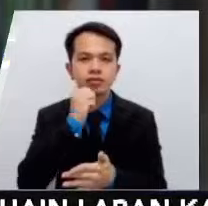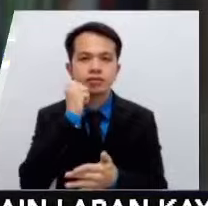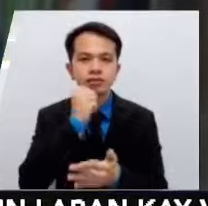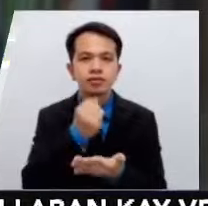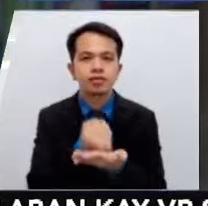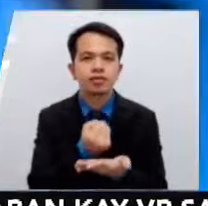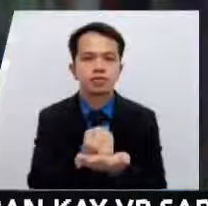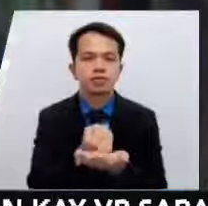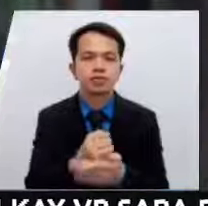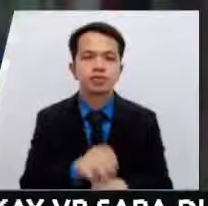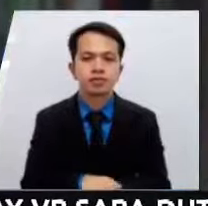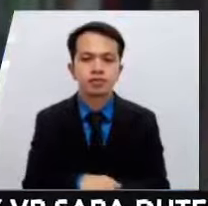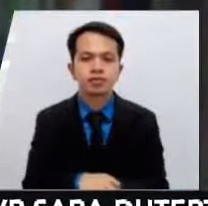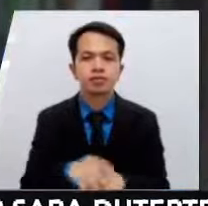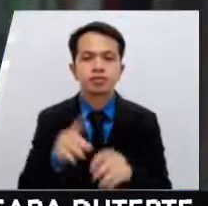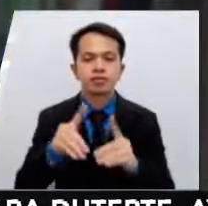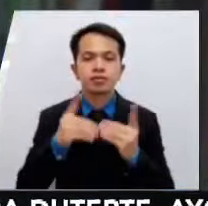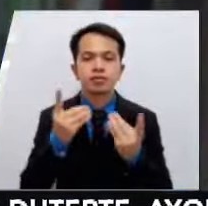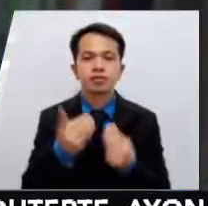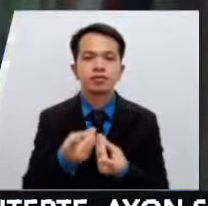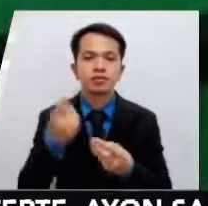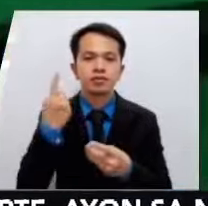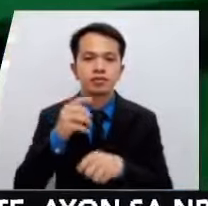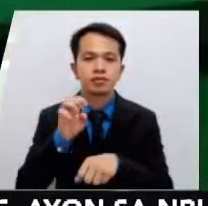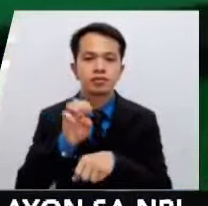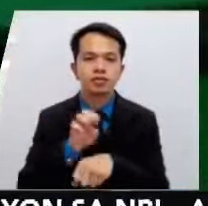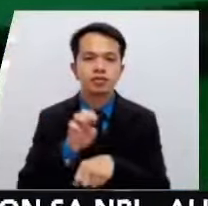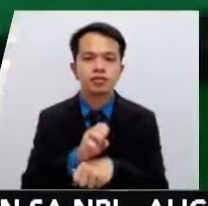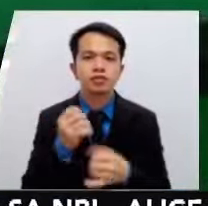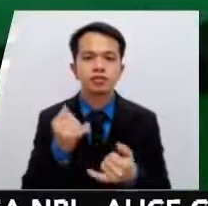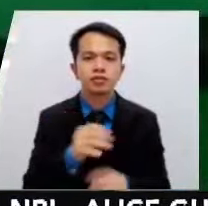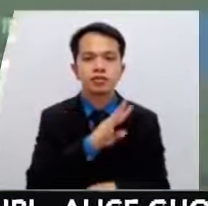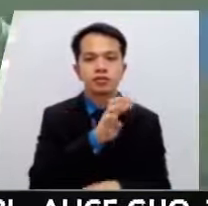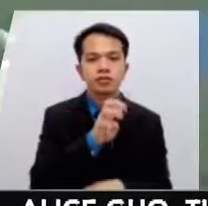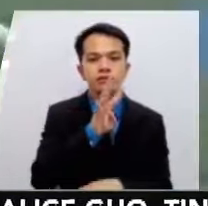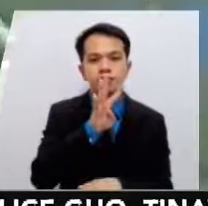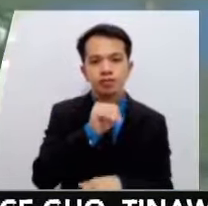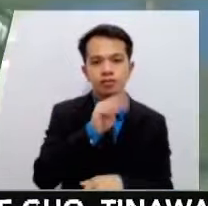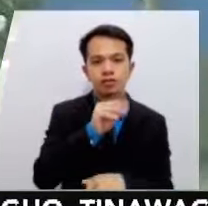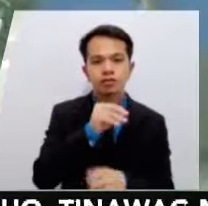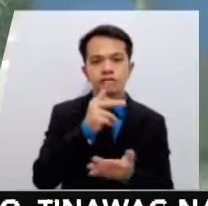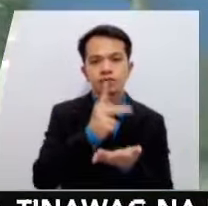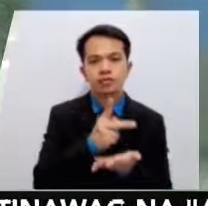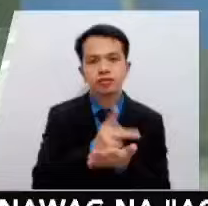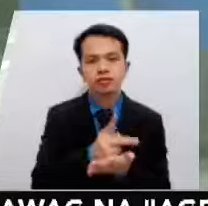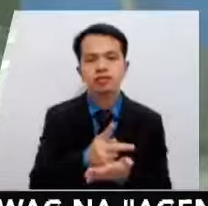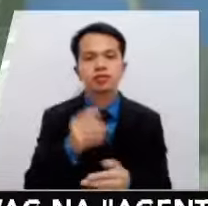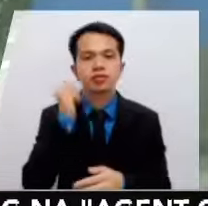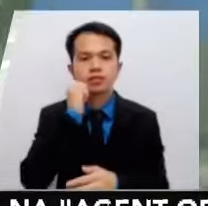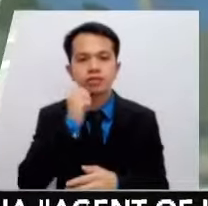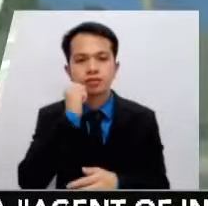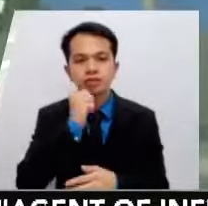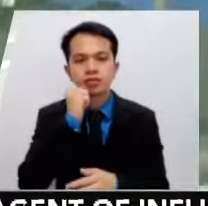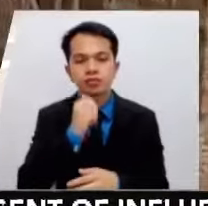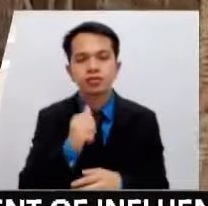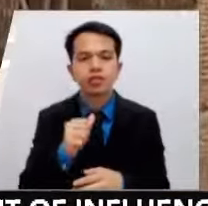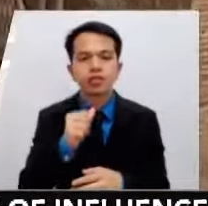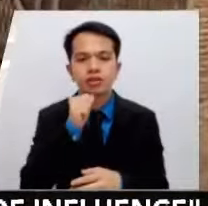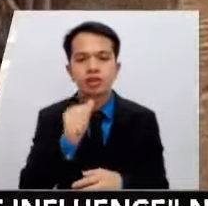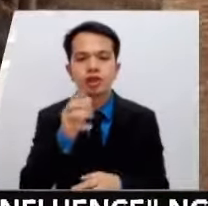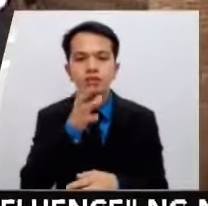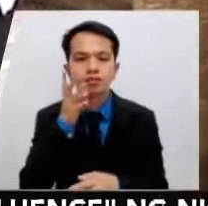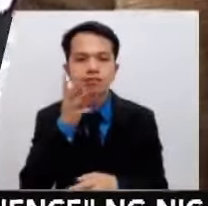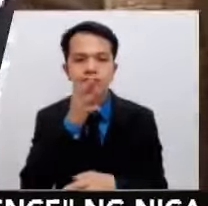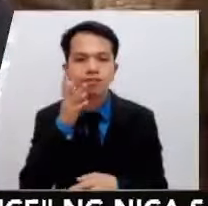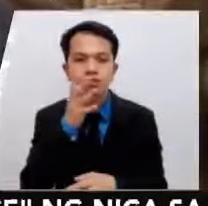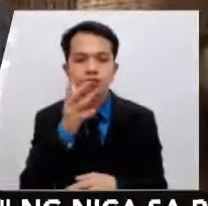sa Department of Labor and Employment, magiging 414 pesos na ang arawang kita ng mga nasa non-agriculture sector na